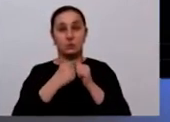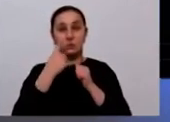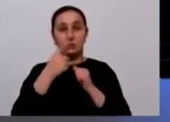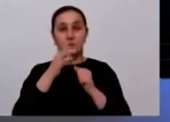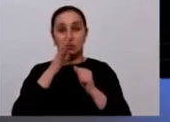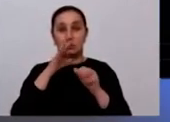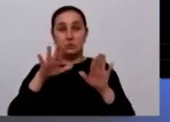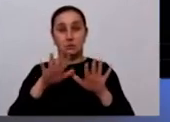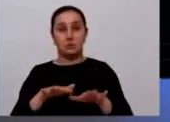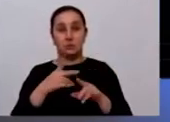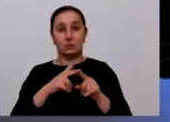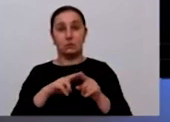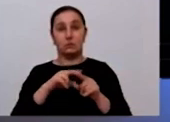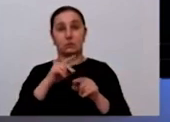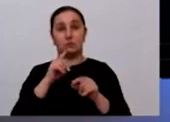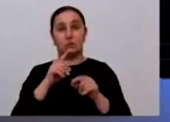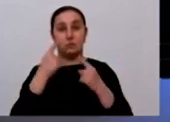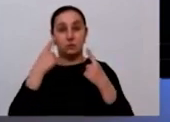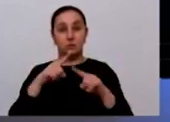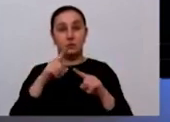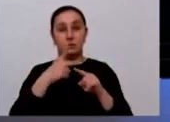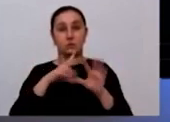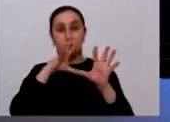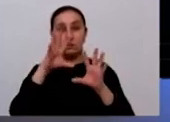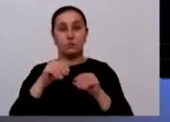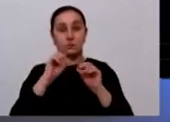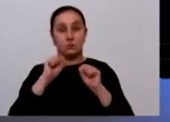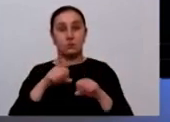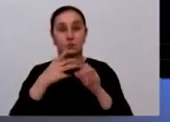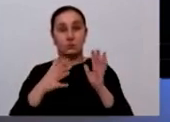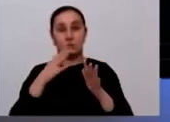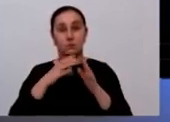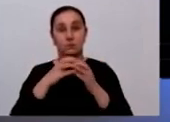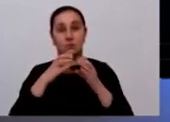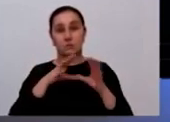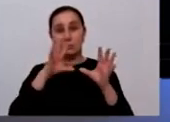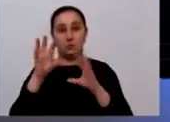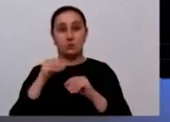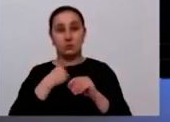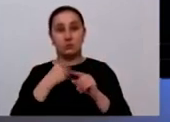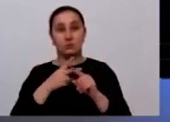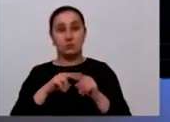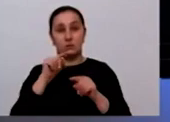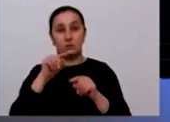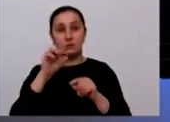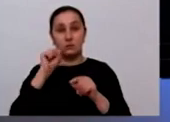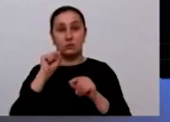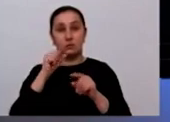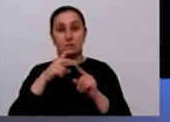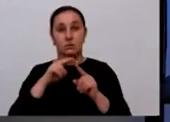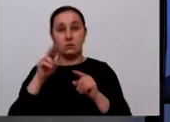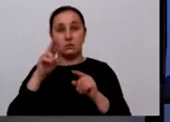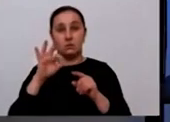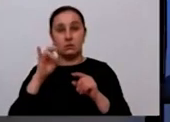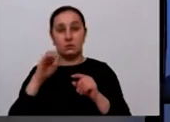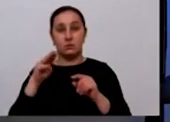bitta vaqtning o'zida, demak, boshqa joyga ko'chirishimiz mumkin. Agar gruppadan chiqarmoqchi bo'lsak, demak, Ungroup Ctrl